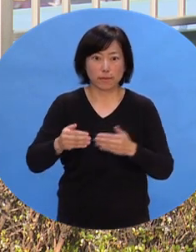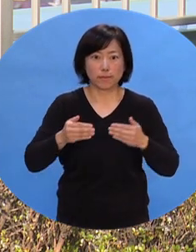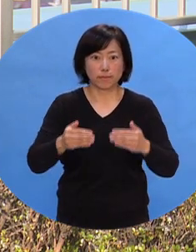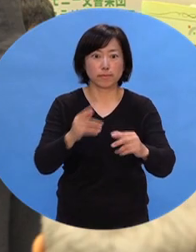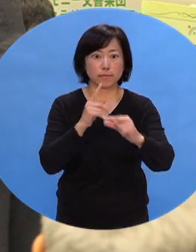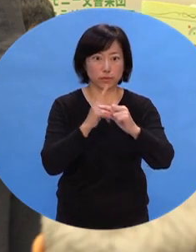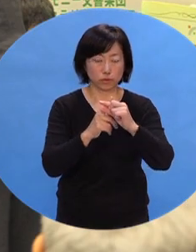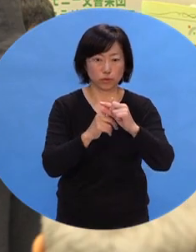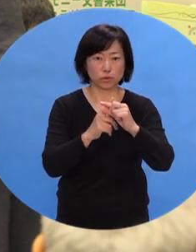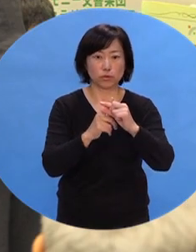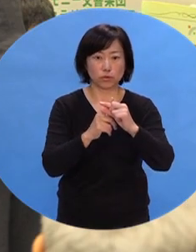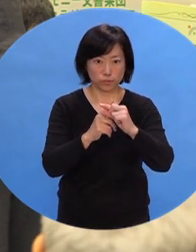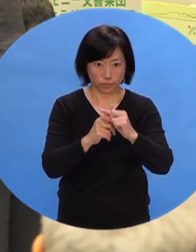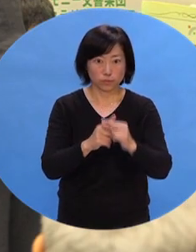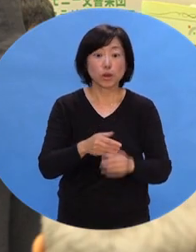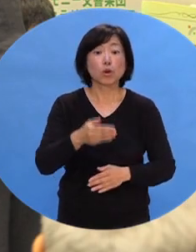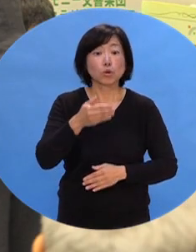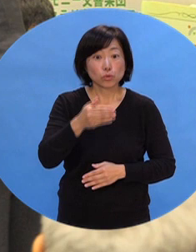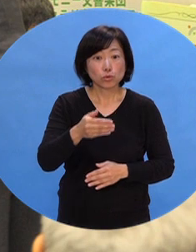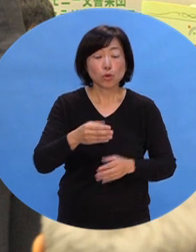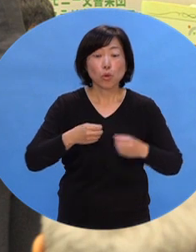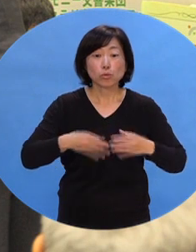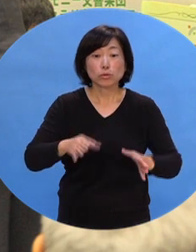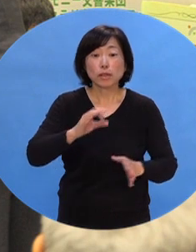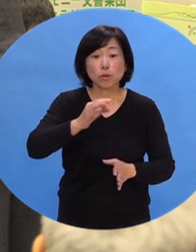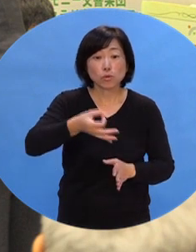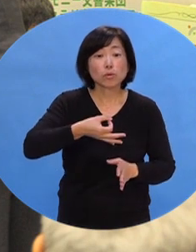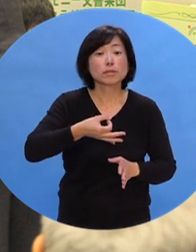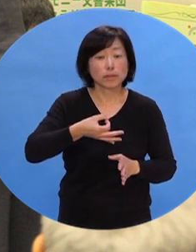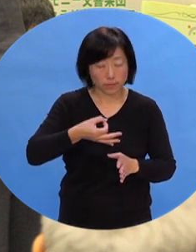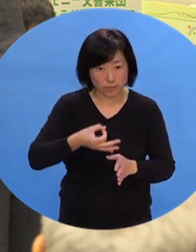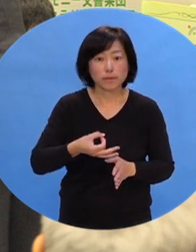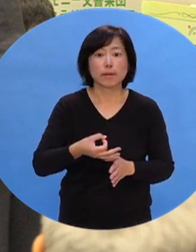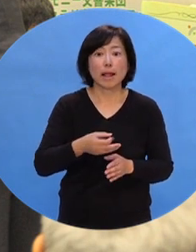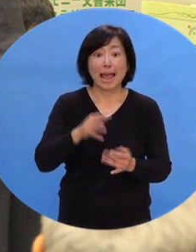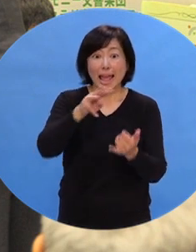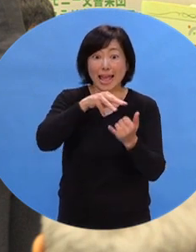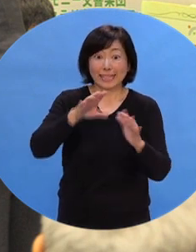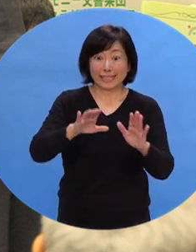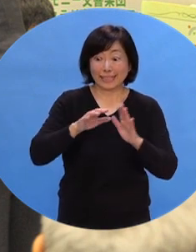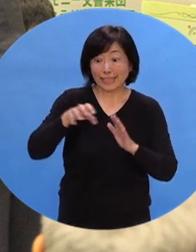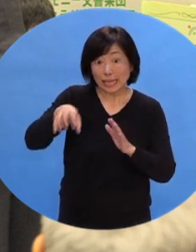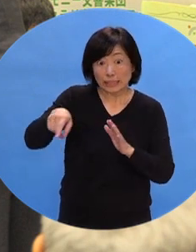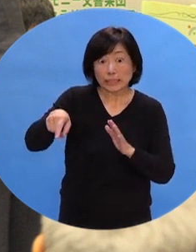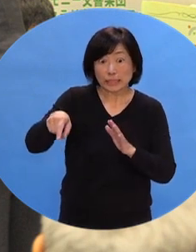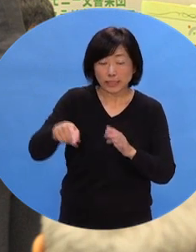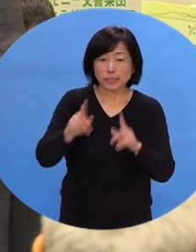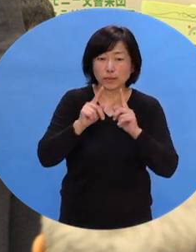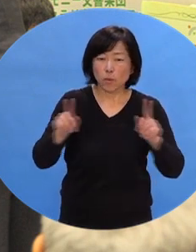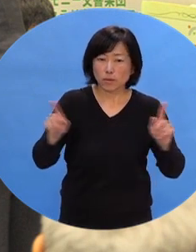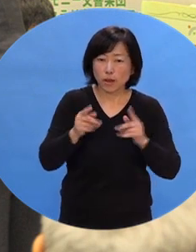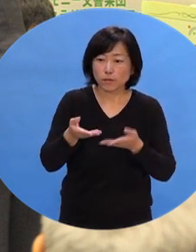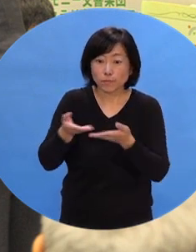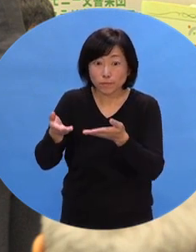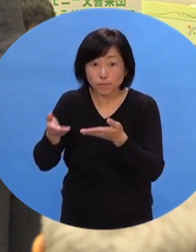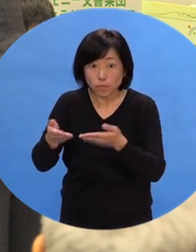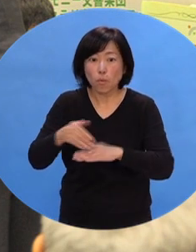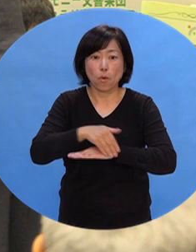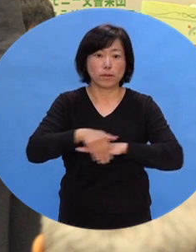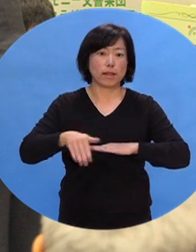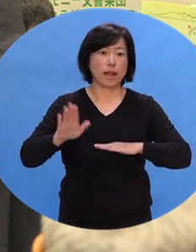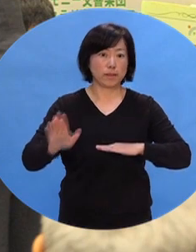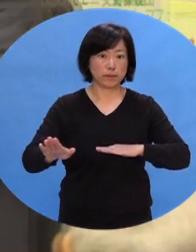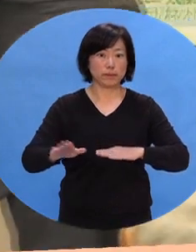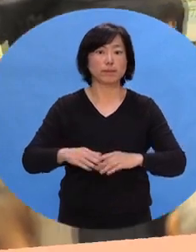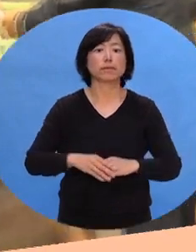。区のふるさと納税には、日本フィルハーモニーの演奏を被災地に届けるメニューも用意しています